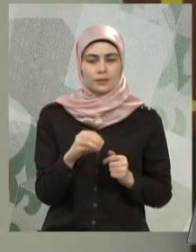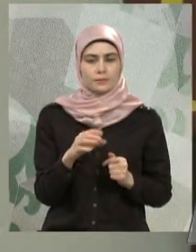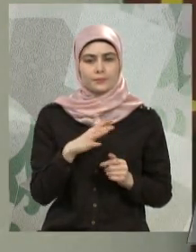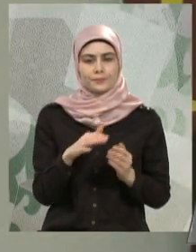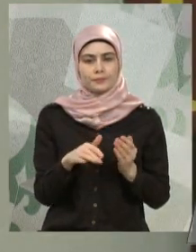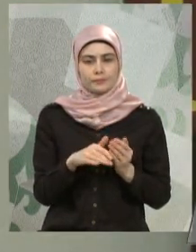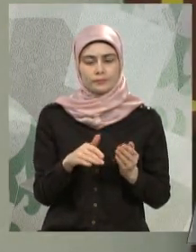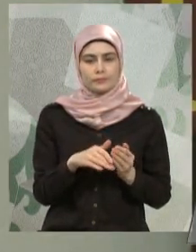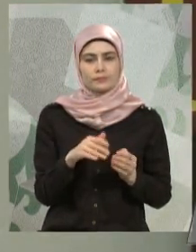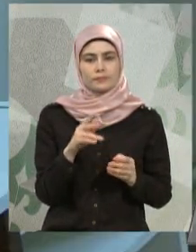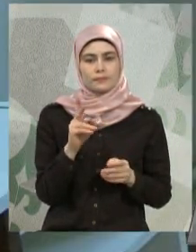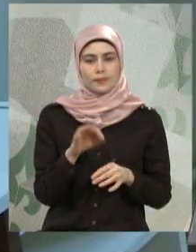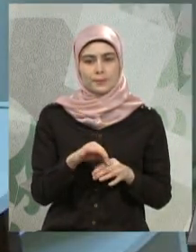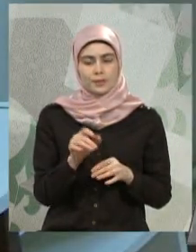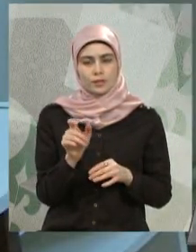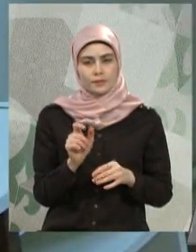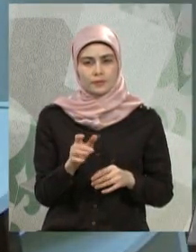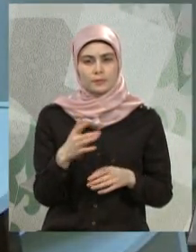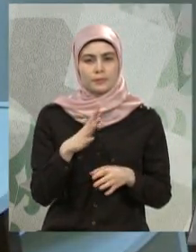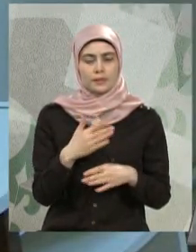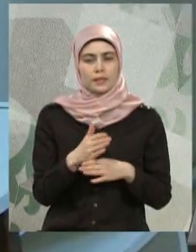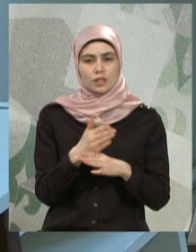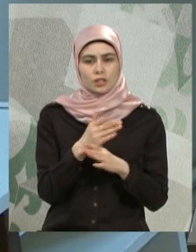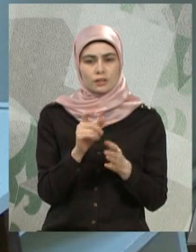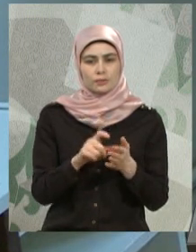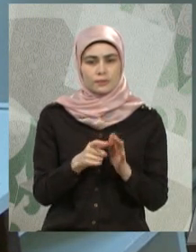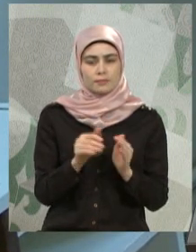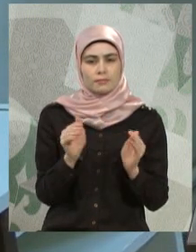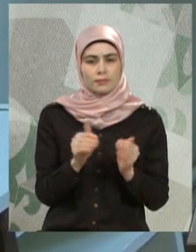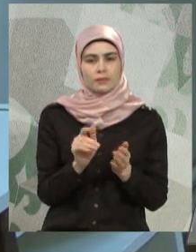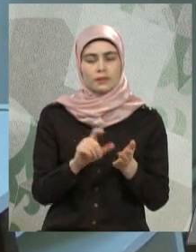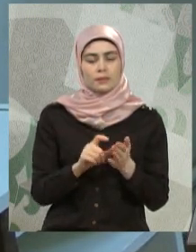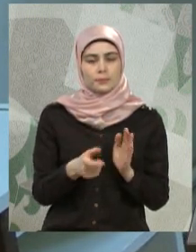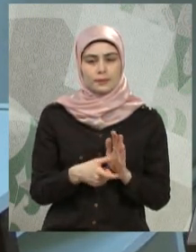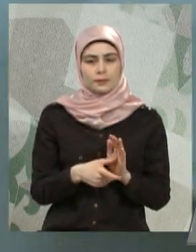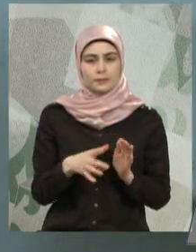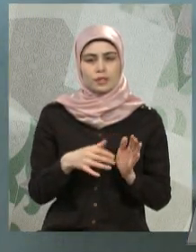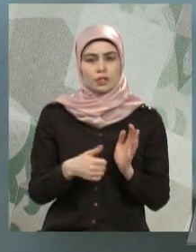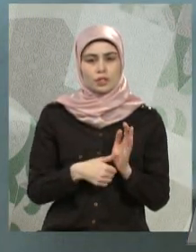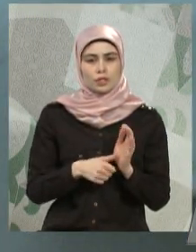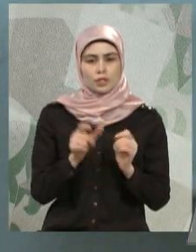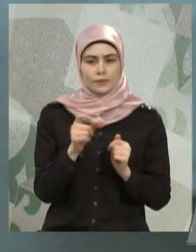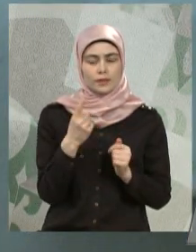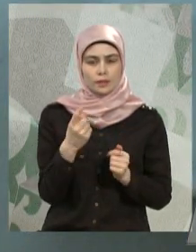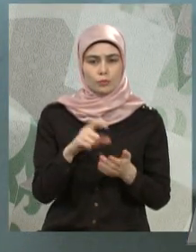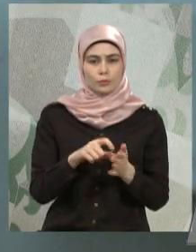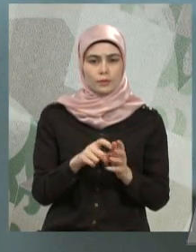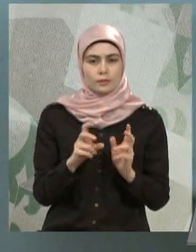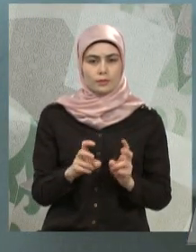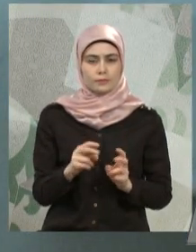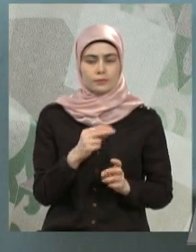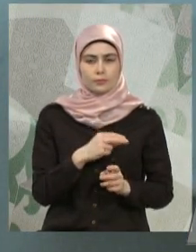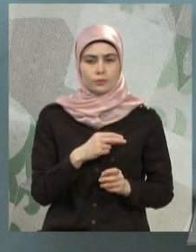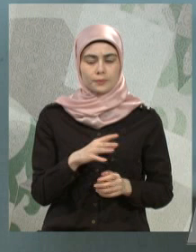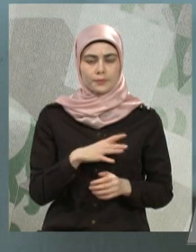оказывать необходимую помощь пациентам. Трещины на стенах, маленькие кабинеты, в которых принимали 6 специалистов одновременно. Крыша протекает,